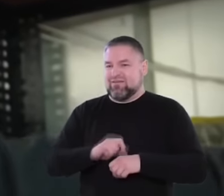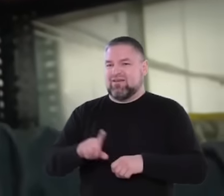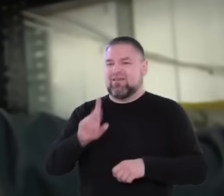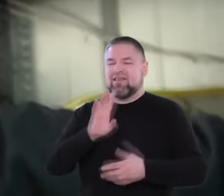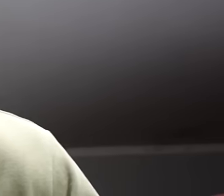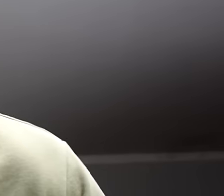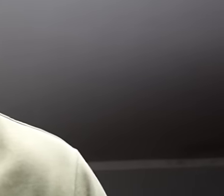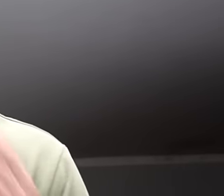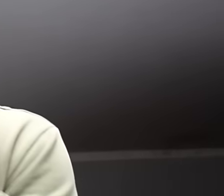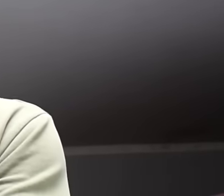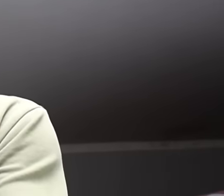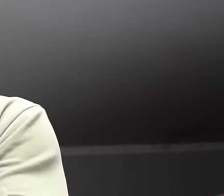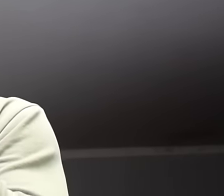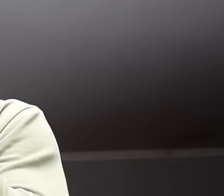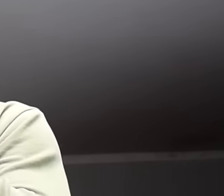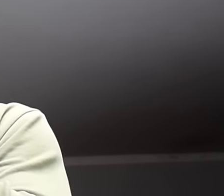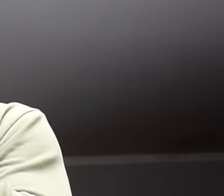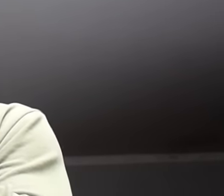pasztet. 100%.